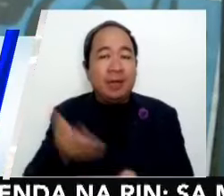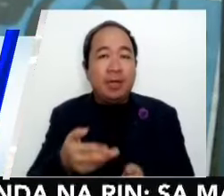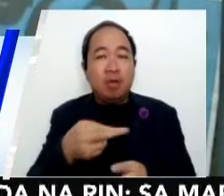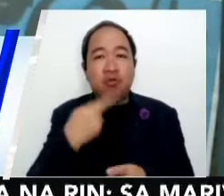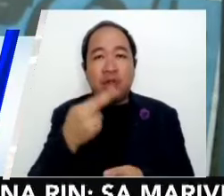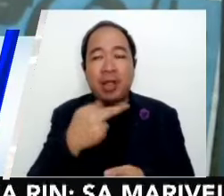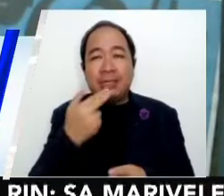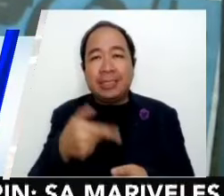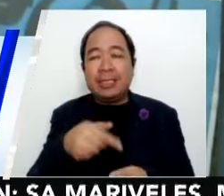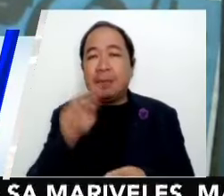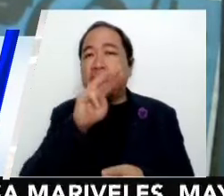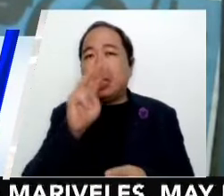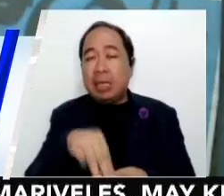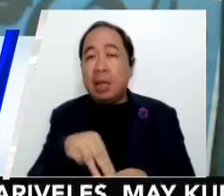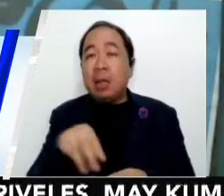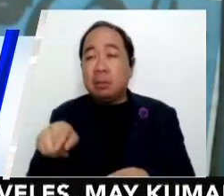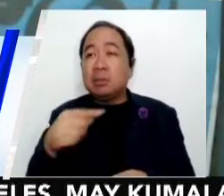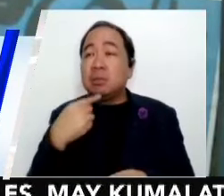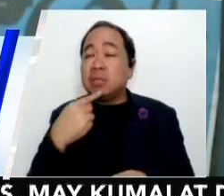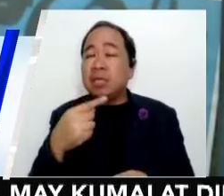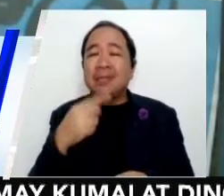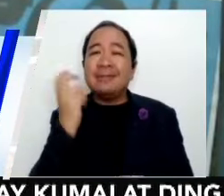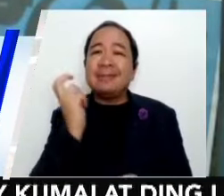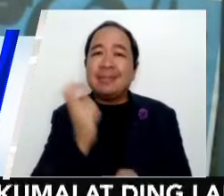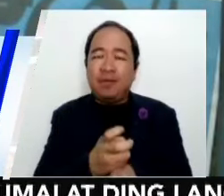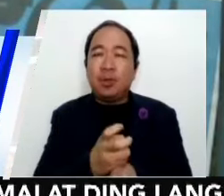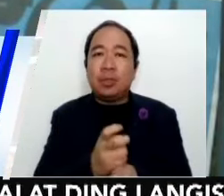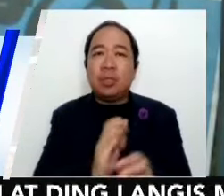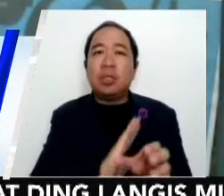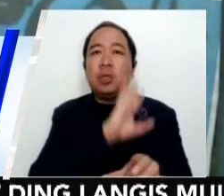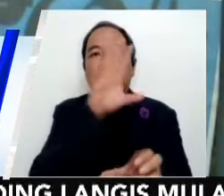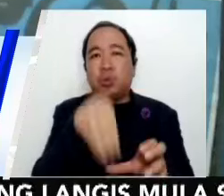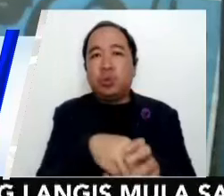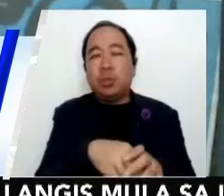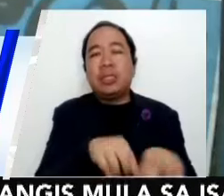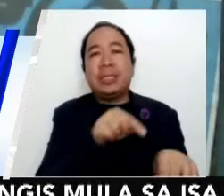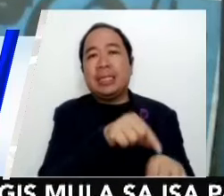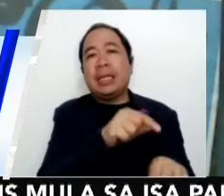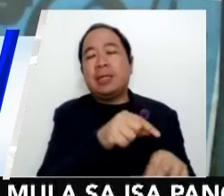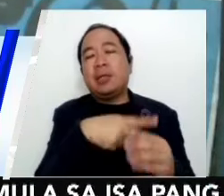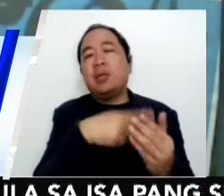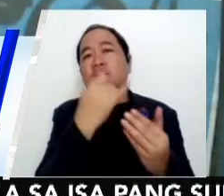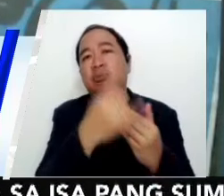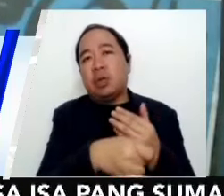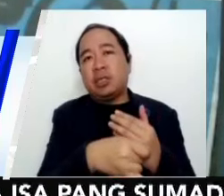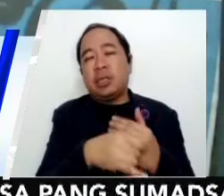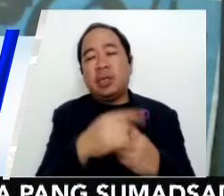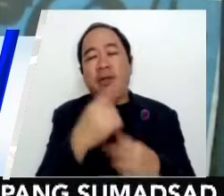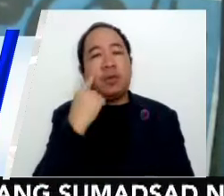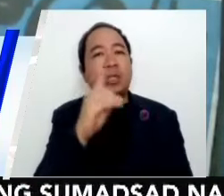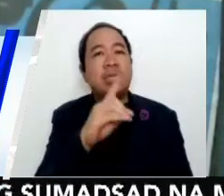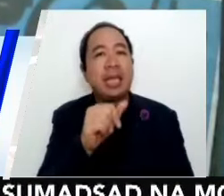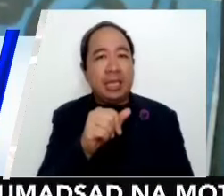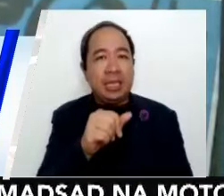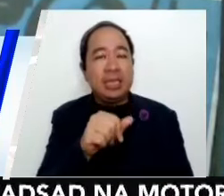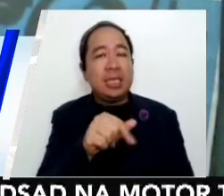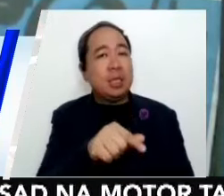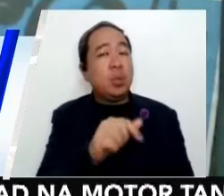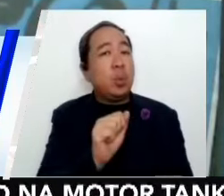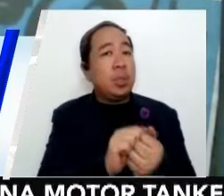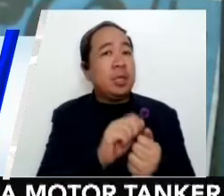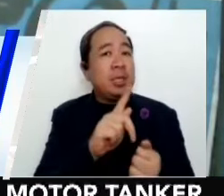ay nagsasabing mahirap daw mag-participate dyan sa proyekto ng DA sa Kadiwa dahil talo raw